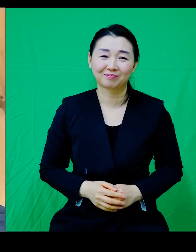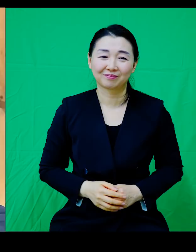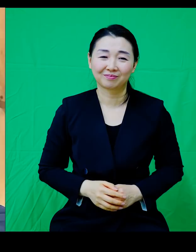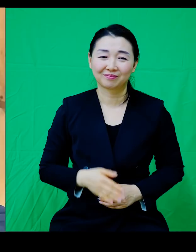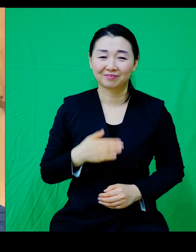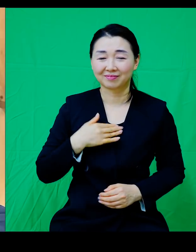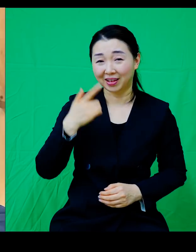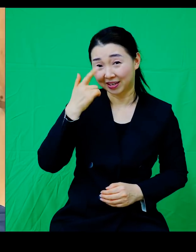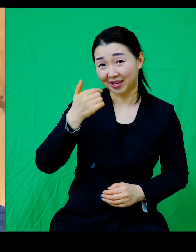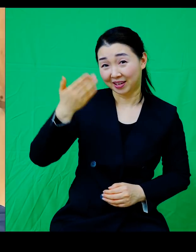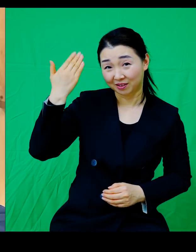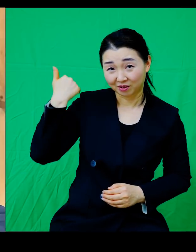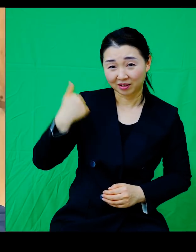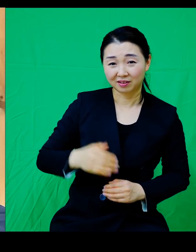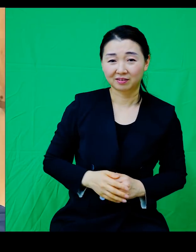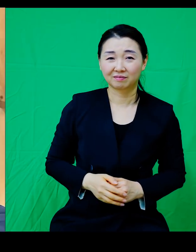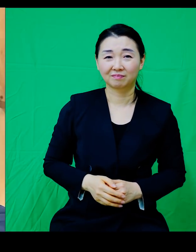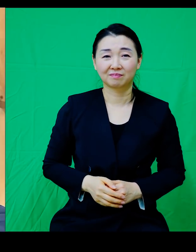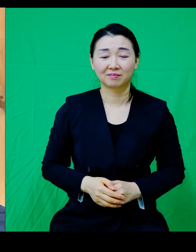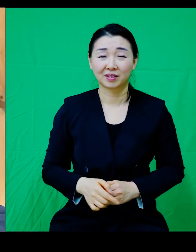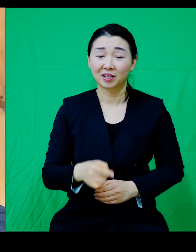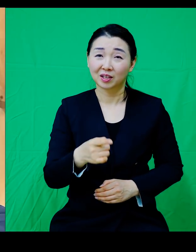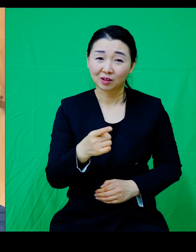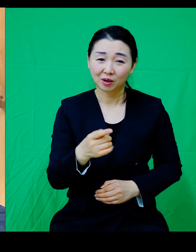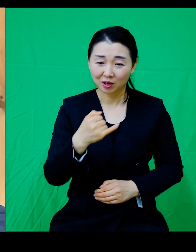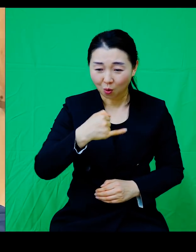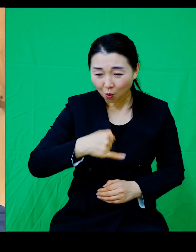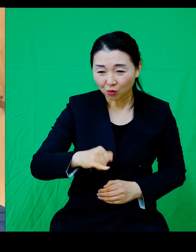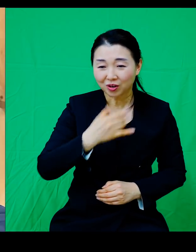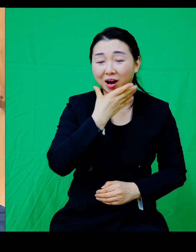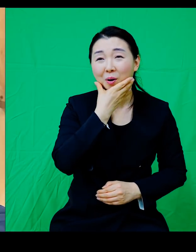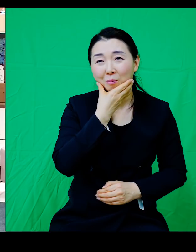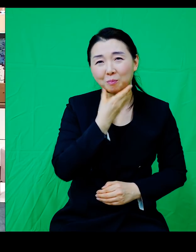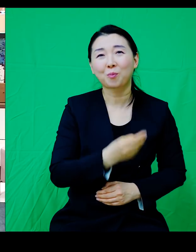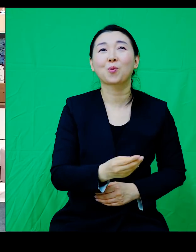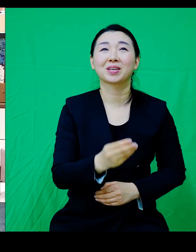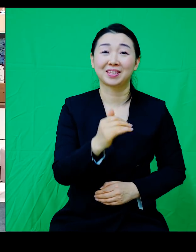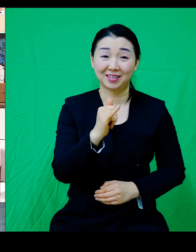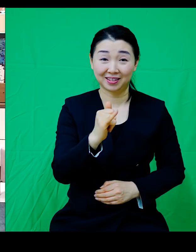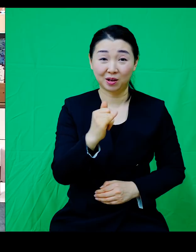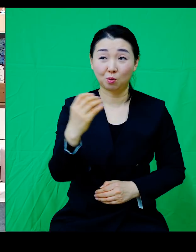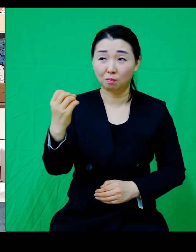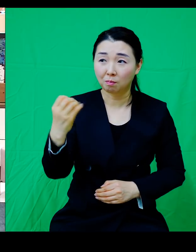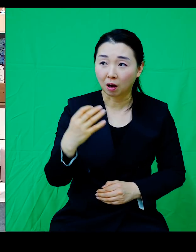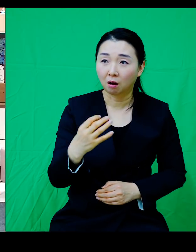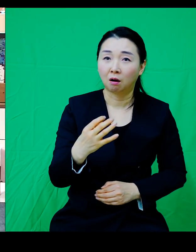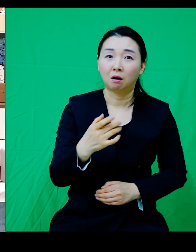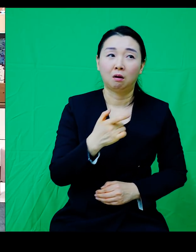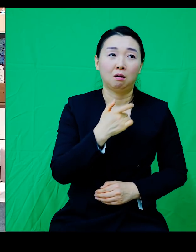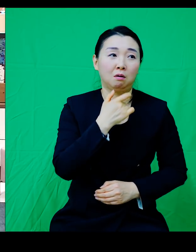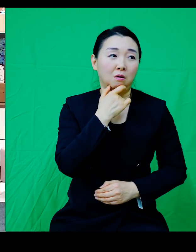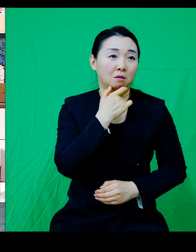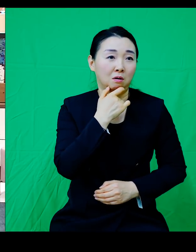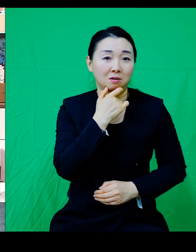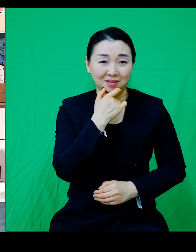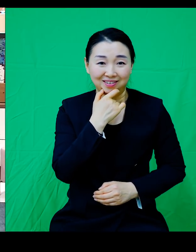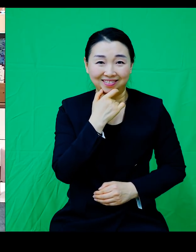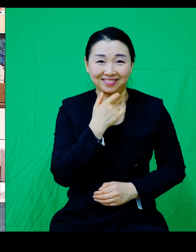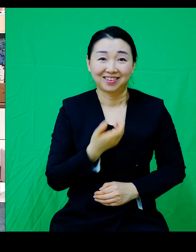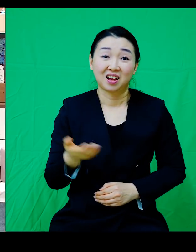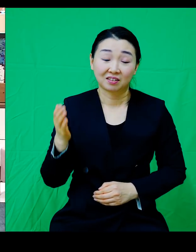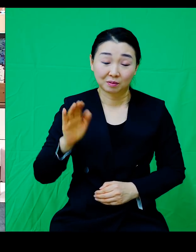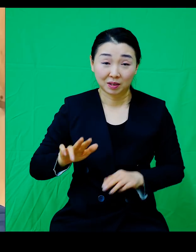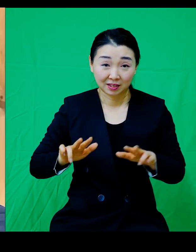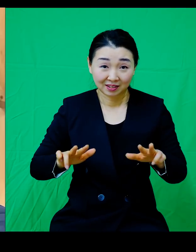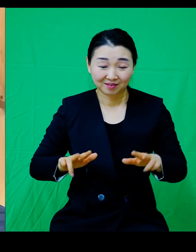싶으세요? 예전에는 너에게 온유가 복이다라는 말이 되게 듣기 싫었다 그랬잖아요.